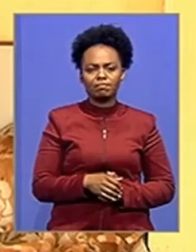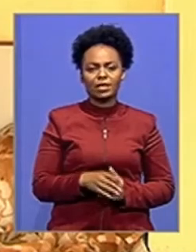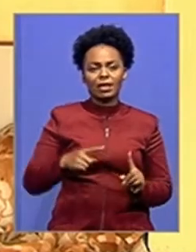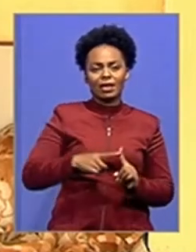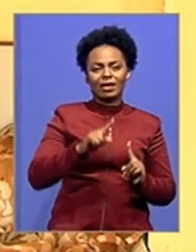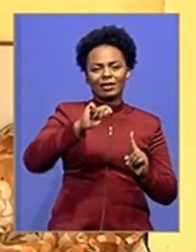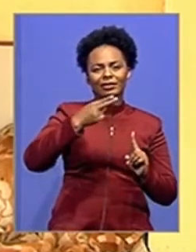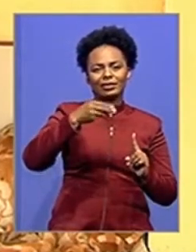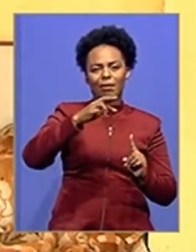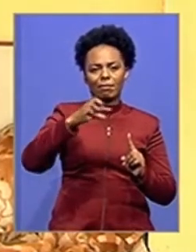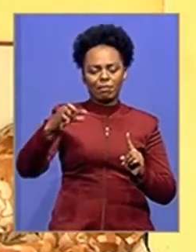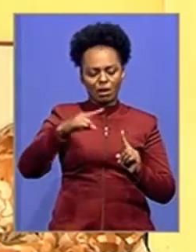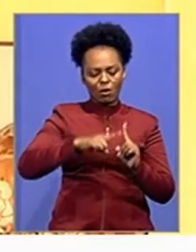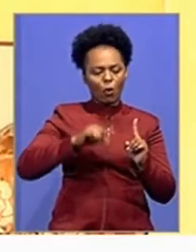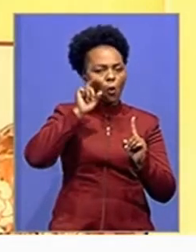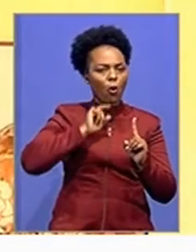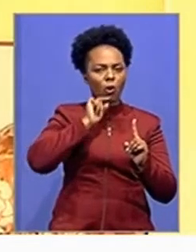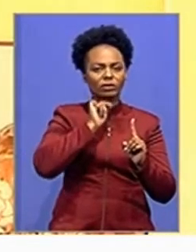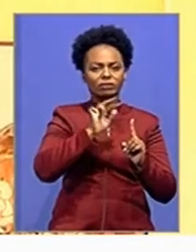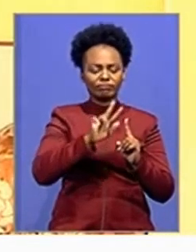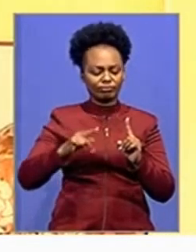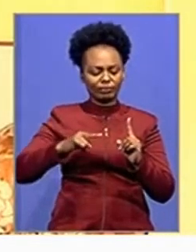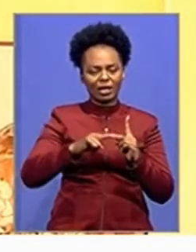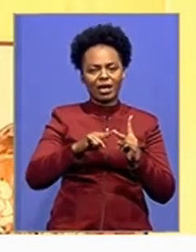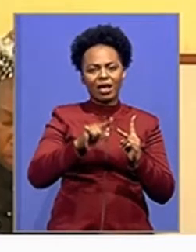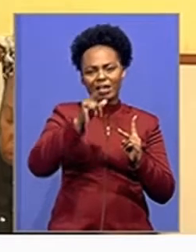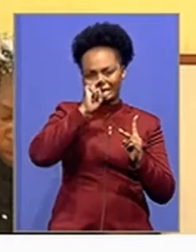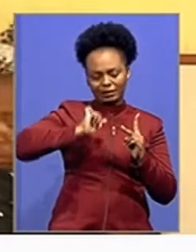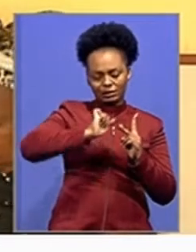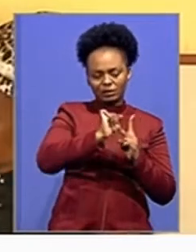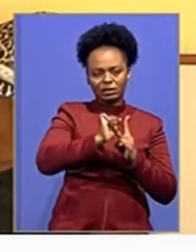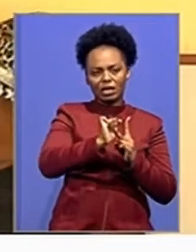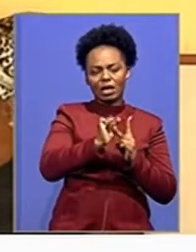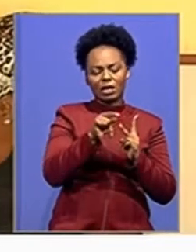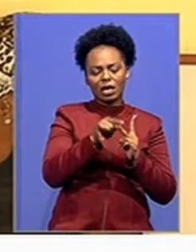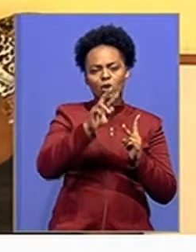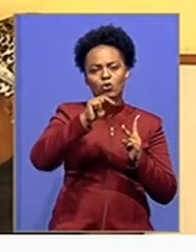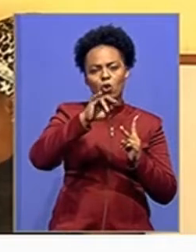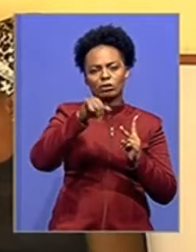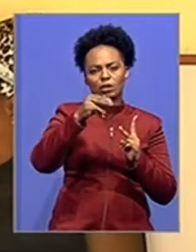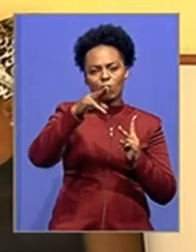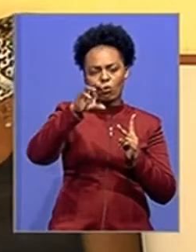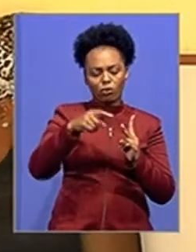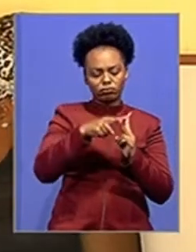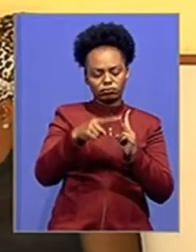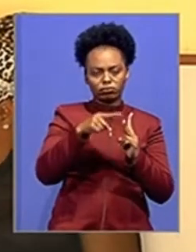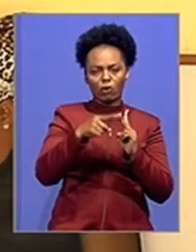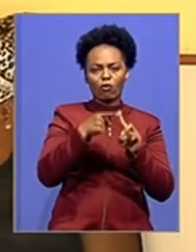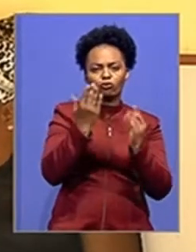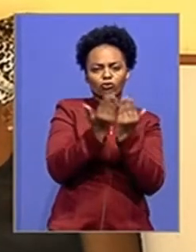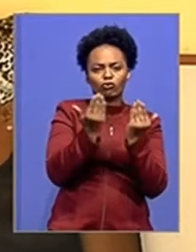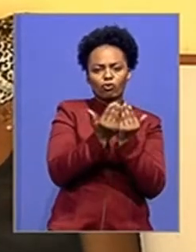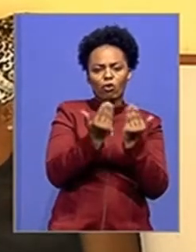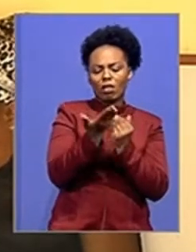Thabang Nkomane wa mengwaga e seswai le kgaitsedi ya gagwe Nonjabule Nkomane wa mengwaga e senyane ba tlogile sekolong bekeng ya go feta